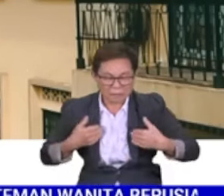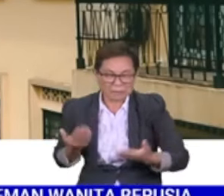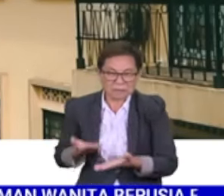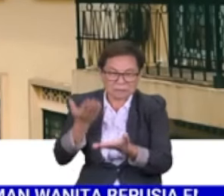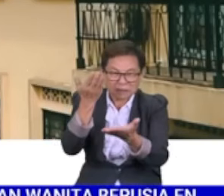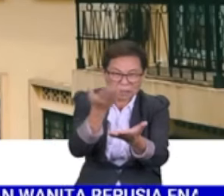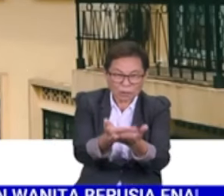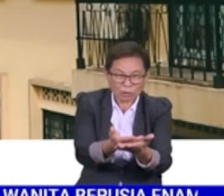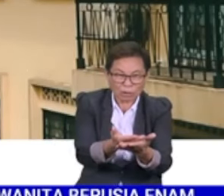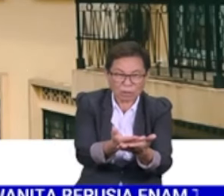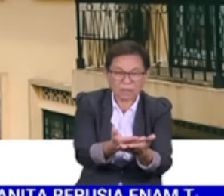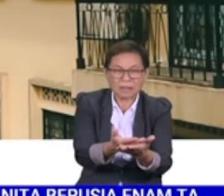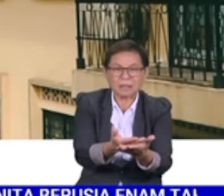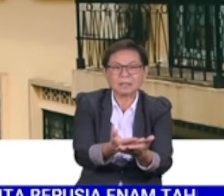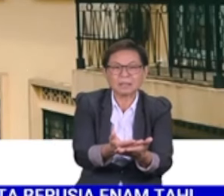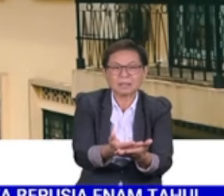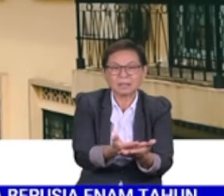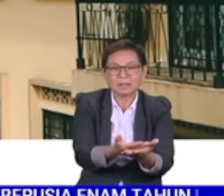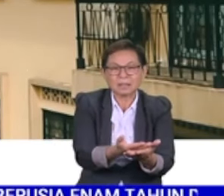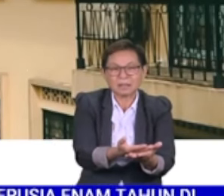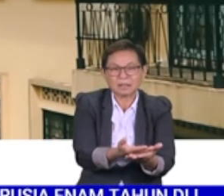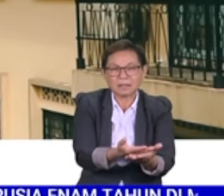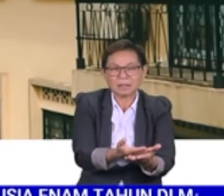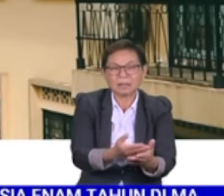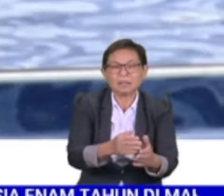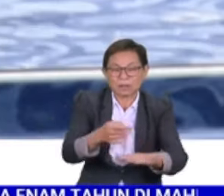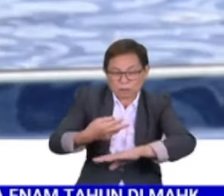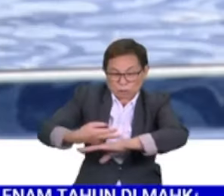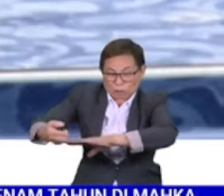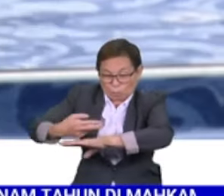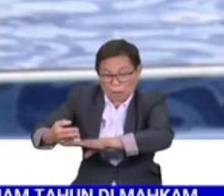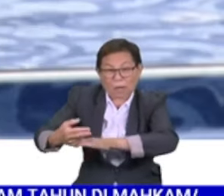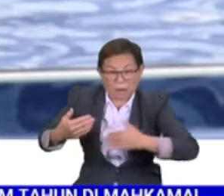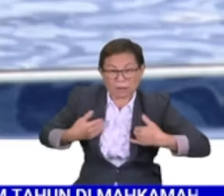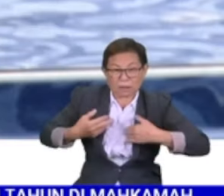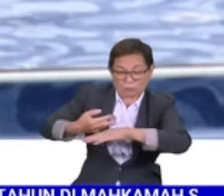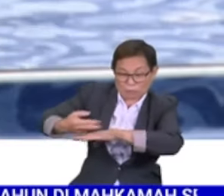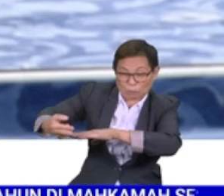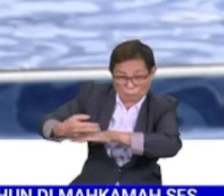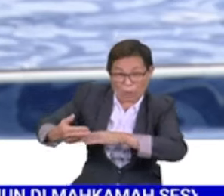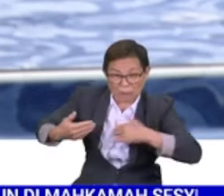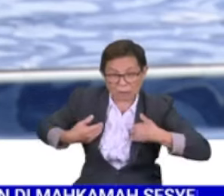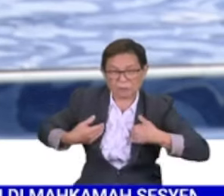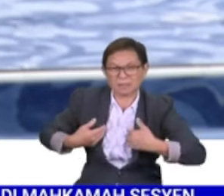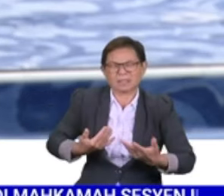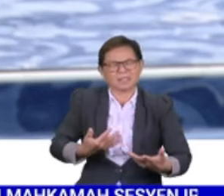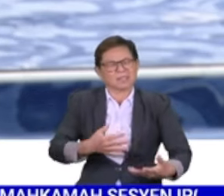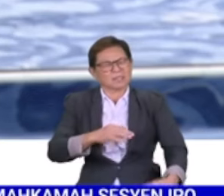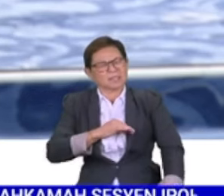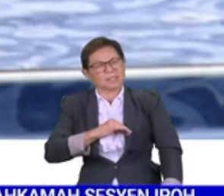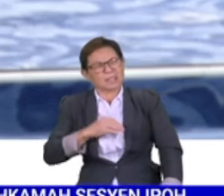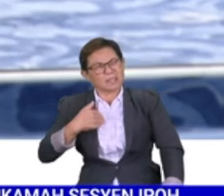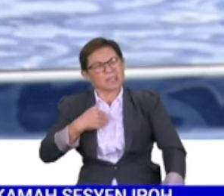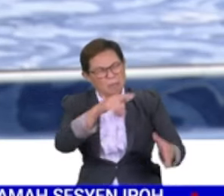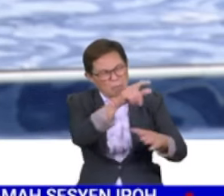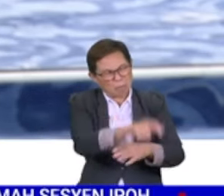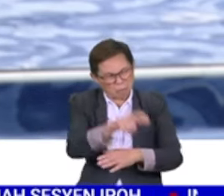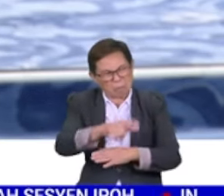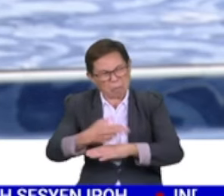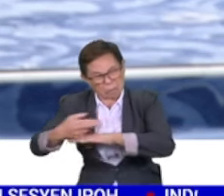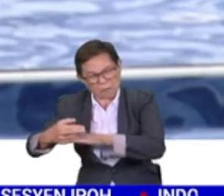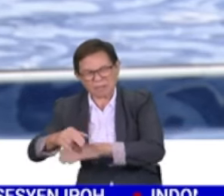proses leasing, maknanya boleh penduduk di kampung baru lease. Saya tidak fikir ini semua